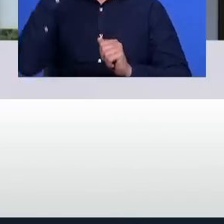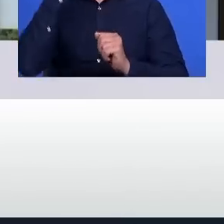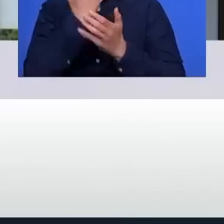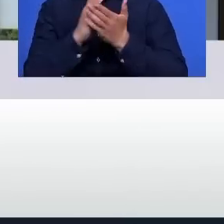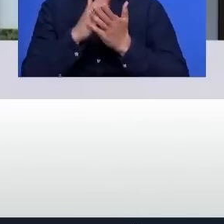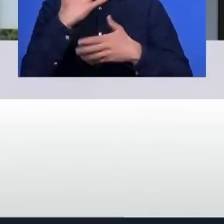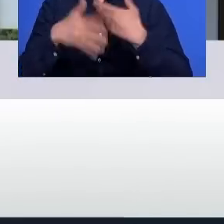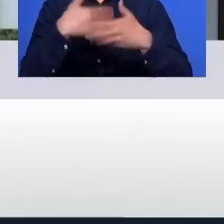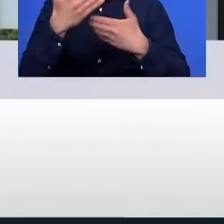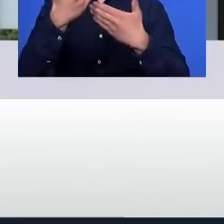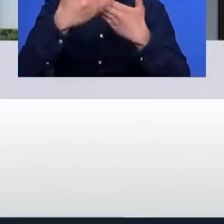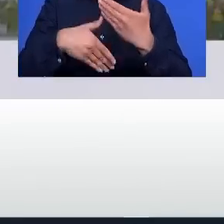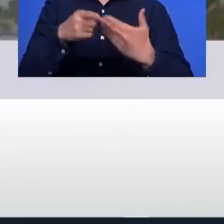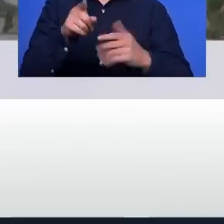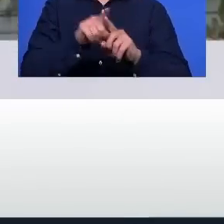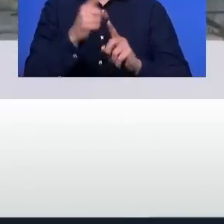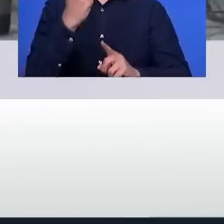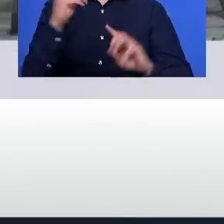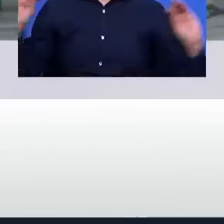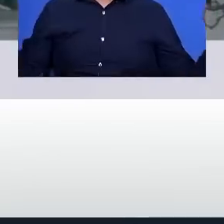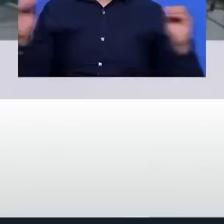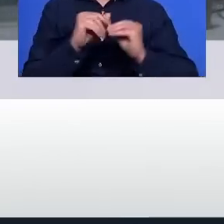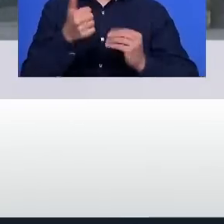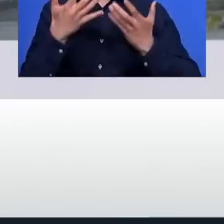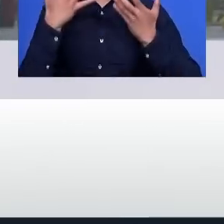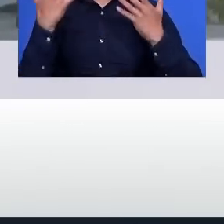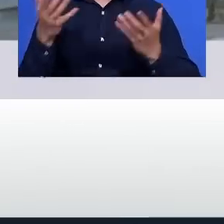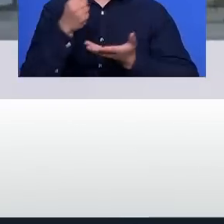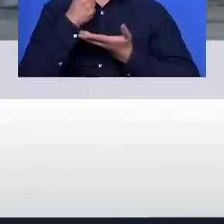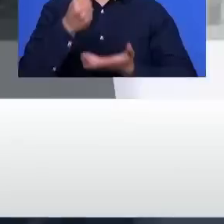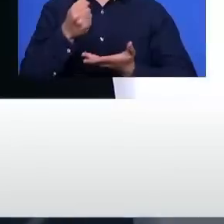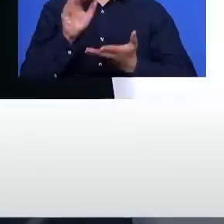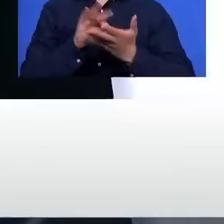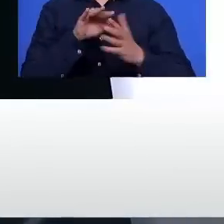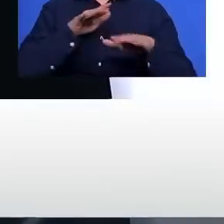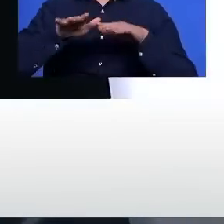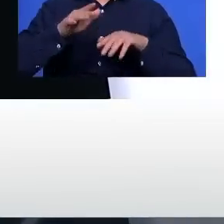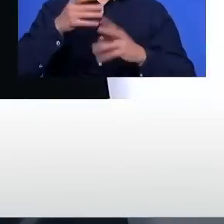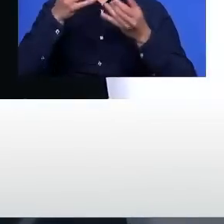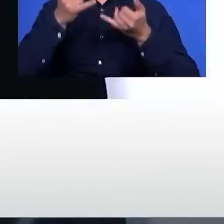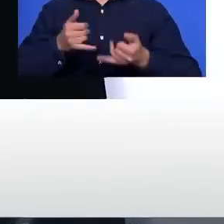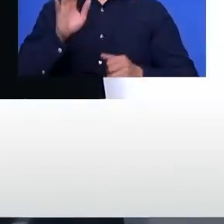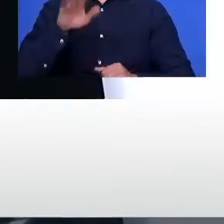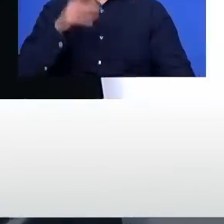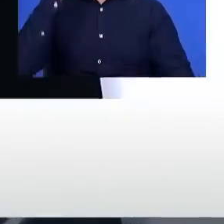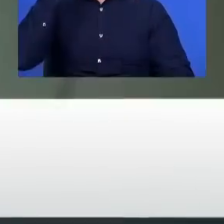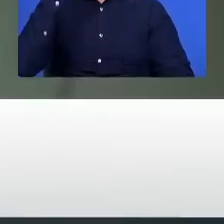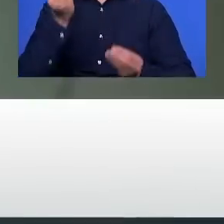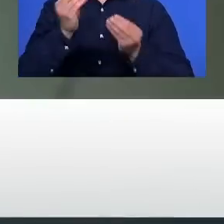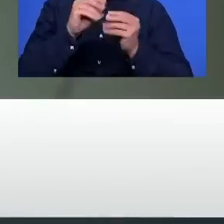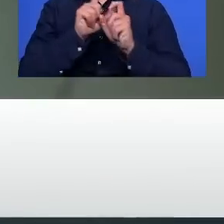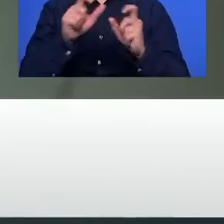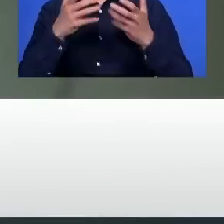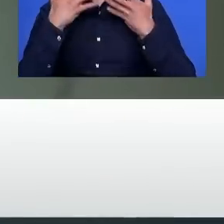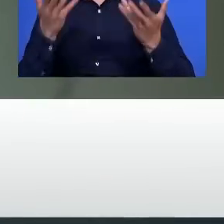התגלגלה בסופו של דבר לאחד הקיצוצים הגדולים ביותר בתקציב של משרדי הממשלה. עכשיו גם את כאב הראש הזה, חוב העתק הזה של